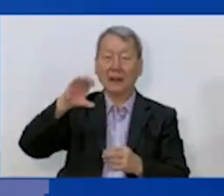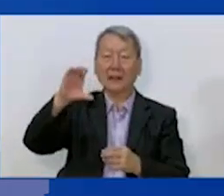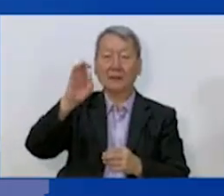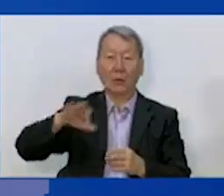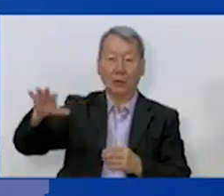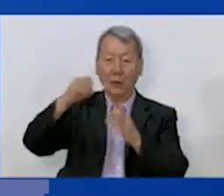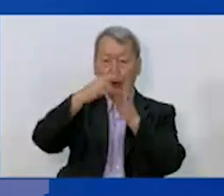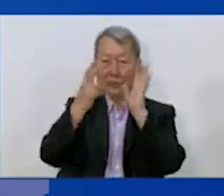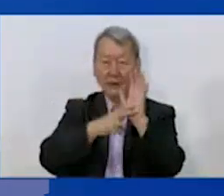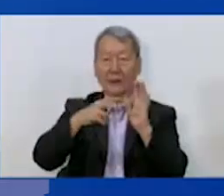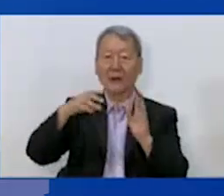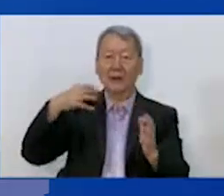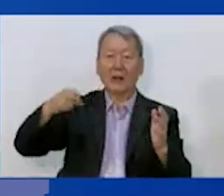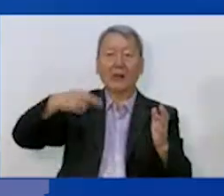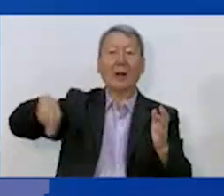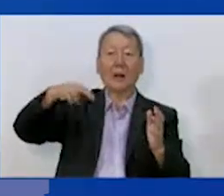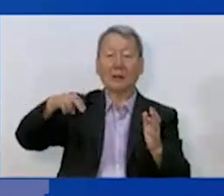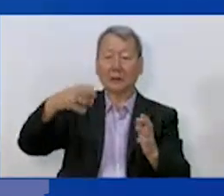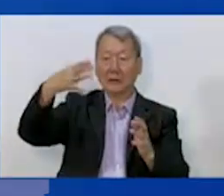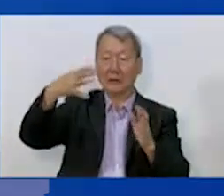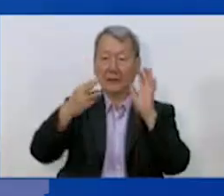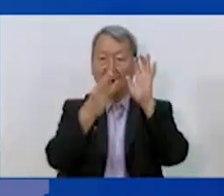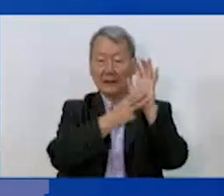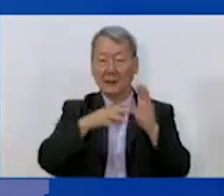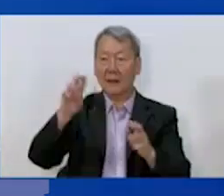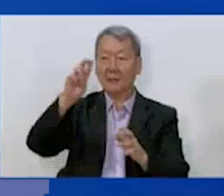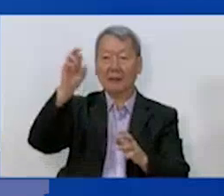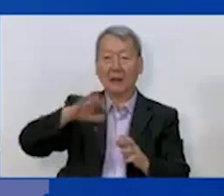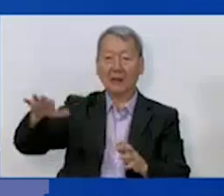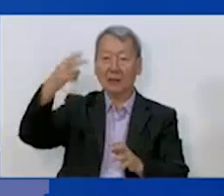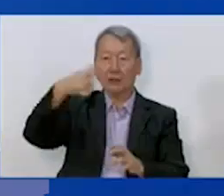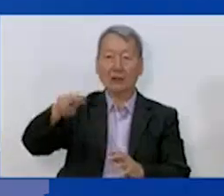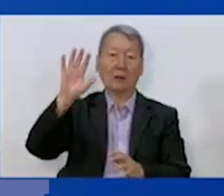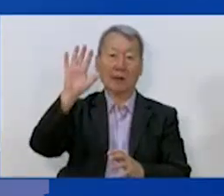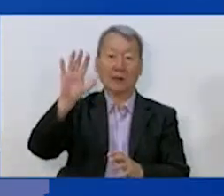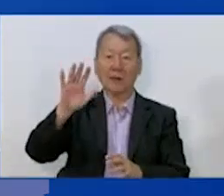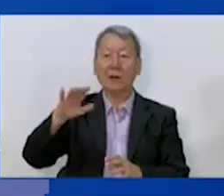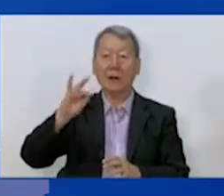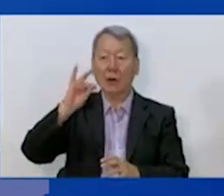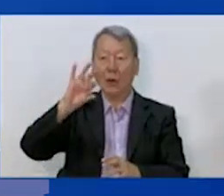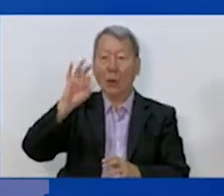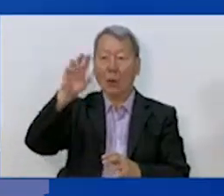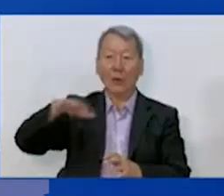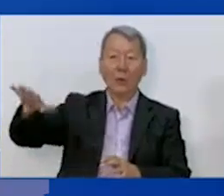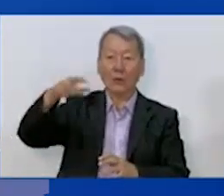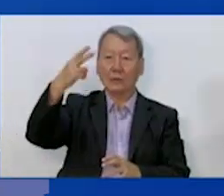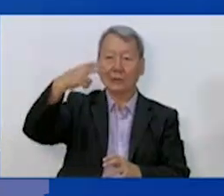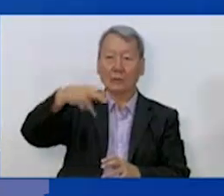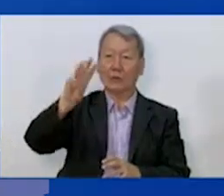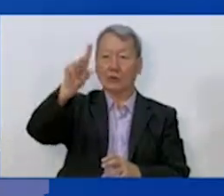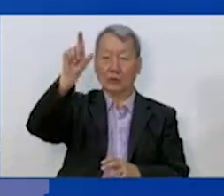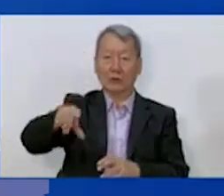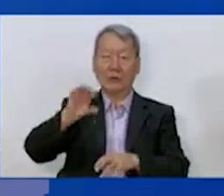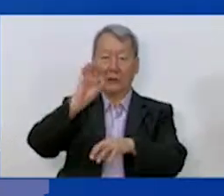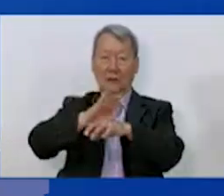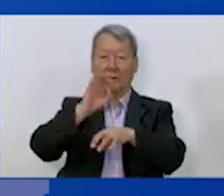Талас облусунда 17, Жалабат облусунда 48, Баткен облусунда 25 жана Ош облусунда 23